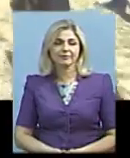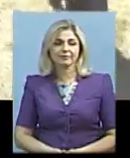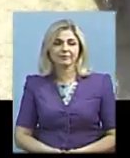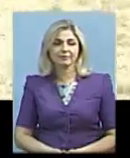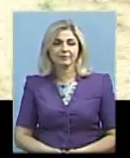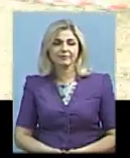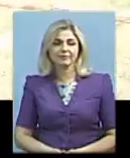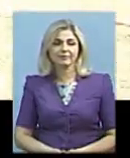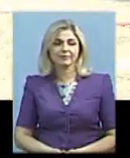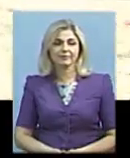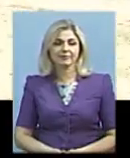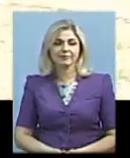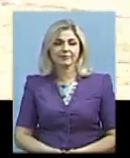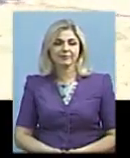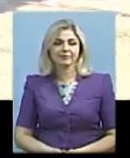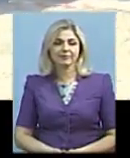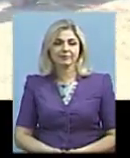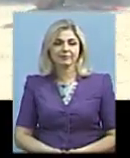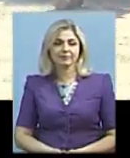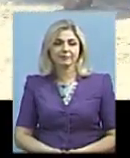Останется шарик, останется, ну вот,